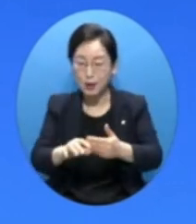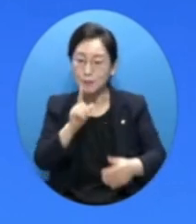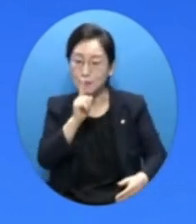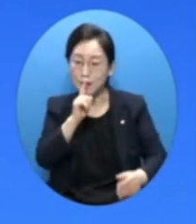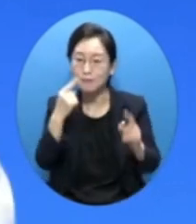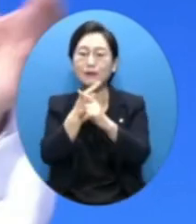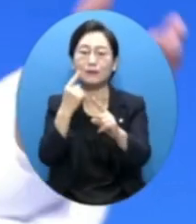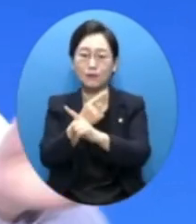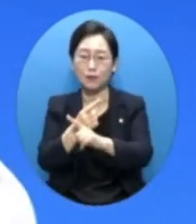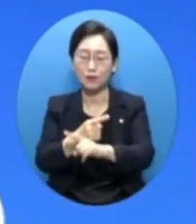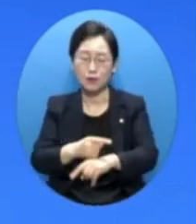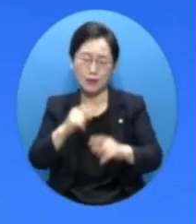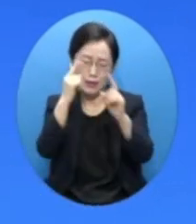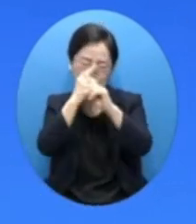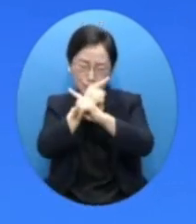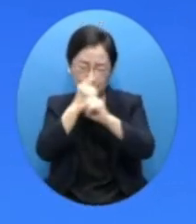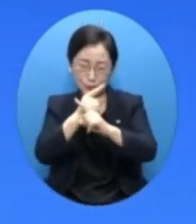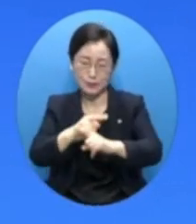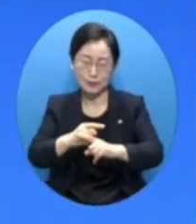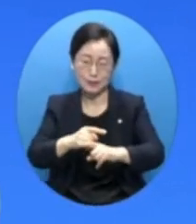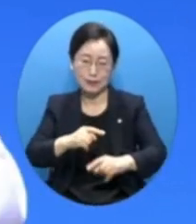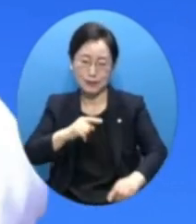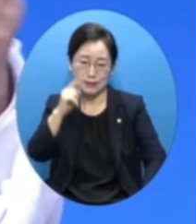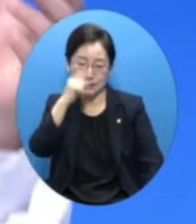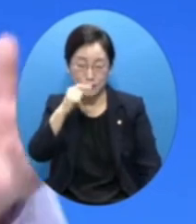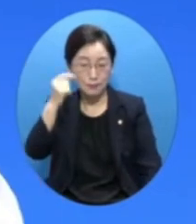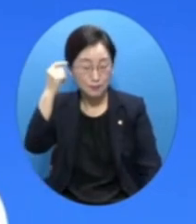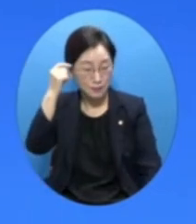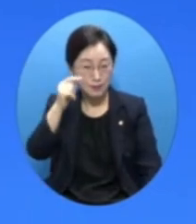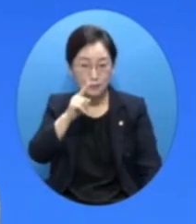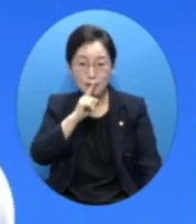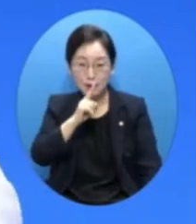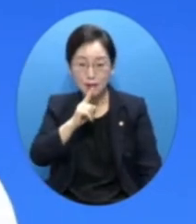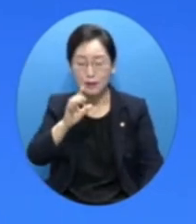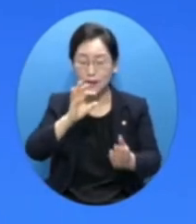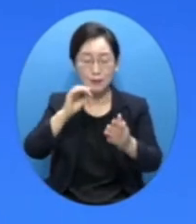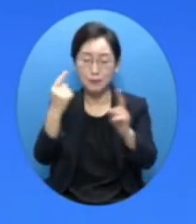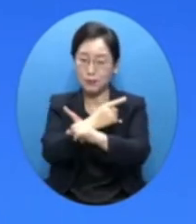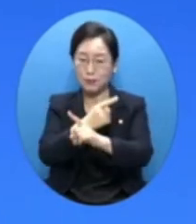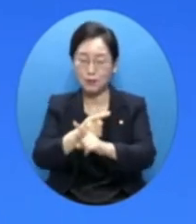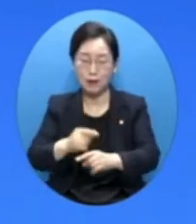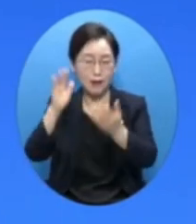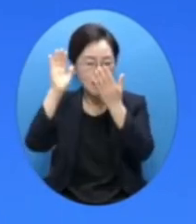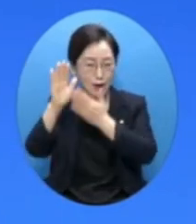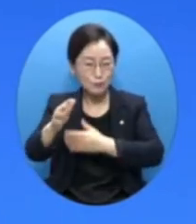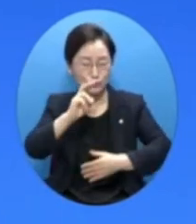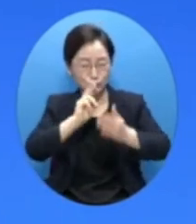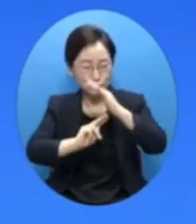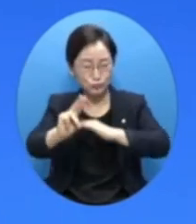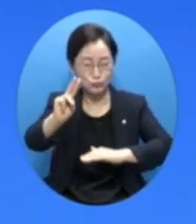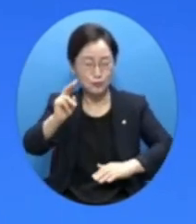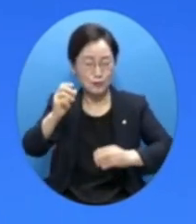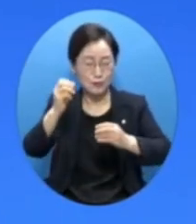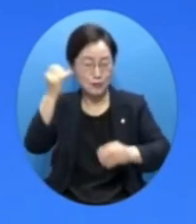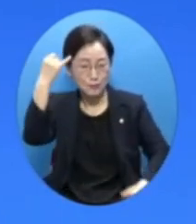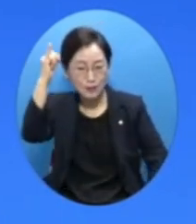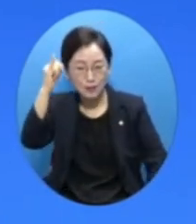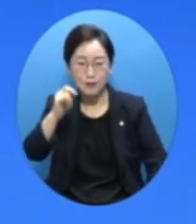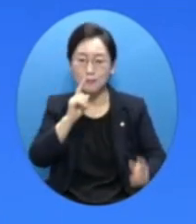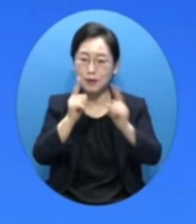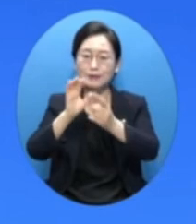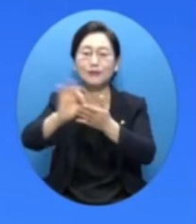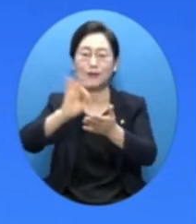바뀝니다. 부정적이고 파괴적인 언어가 바뀌어서 미래지향적이고 꿈꾸고 생산적이고 창조적인 언어로 말이